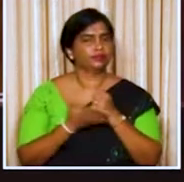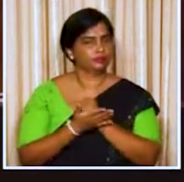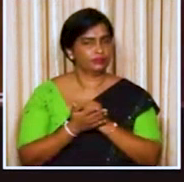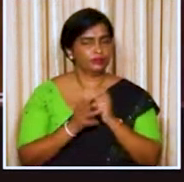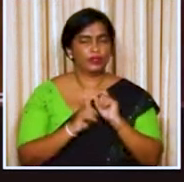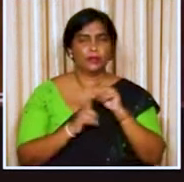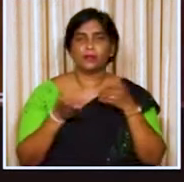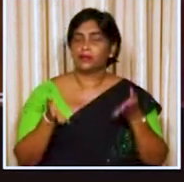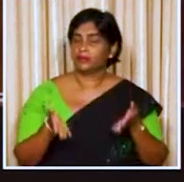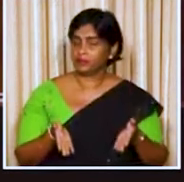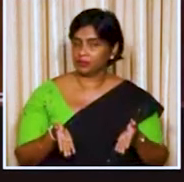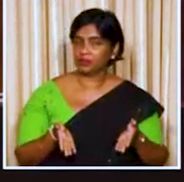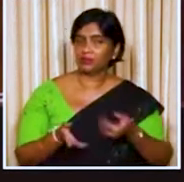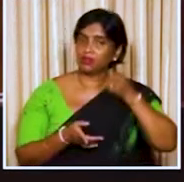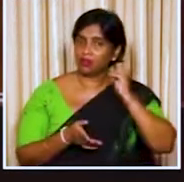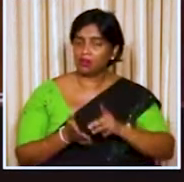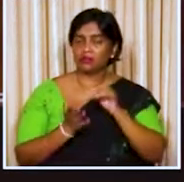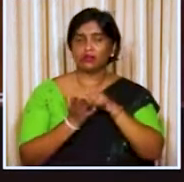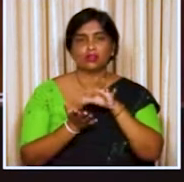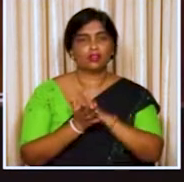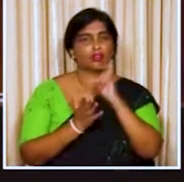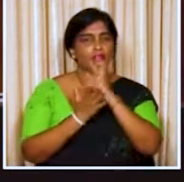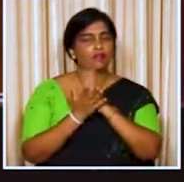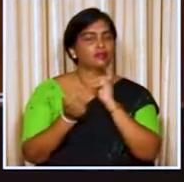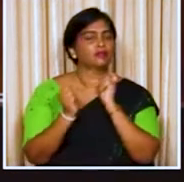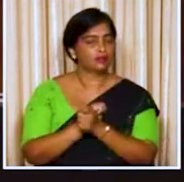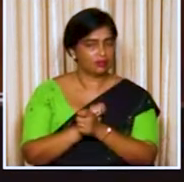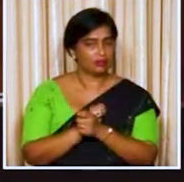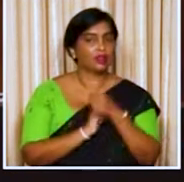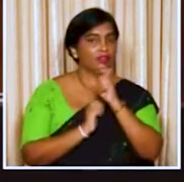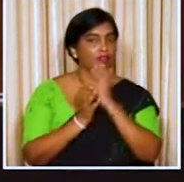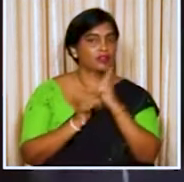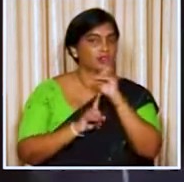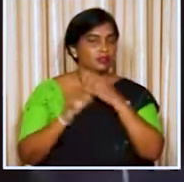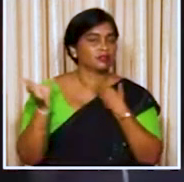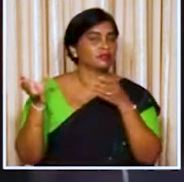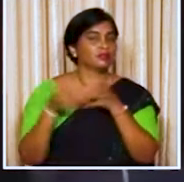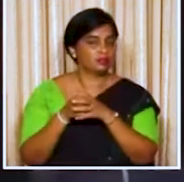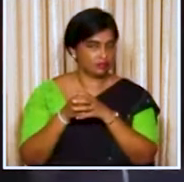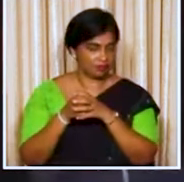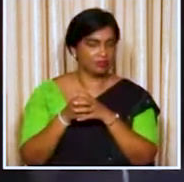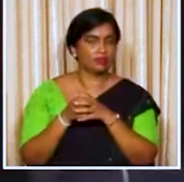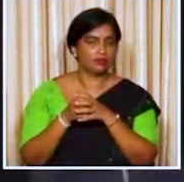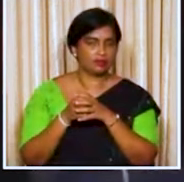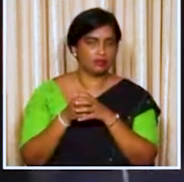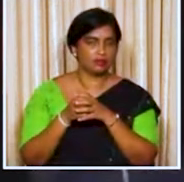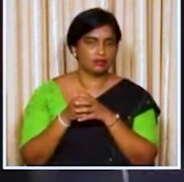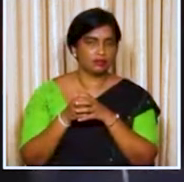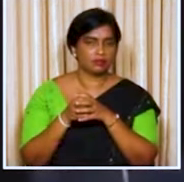මේ පාර්ලිමේන්තුවේ සම්මත කරපු ව්‍යවස්ථා සංශෝධනකින් තමයි ඒ ව්‍යවස්ථාදායක සභාව නිර්මාණය